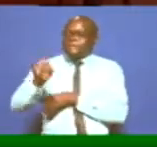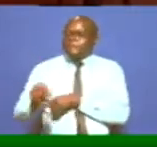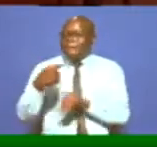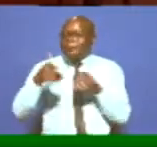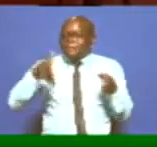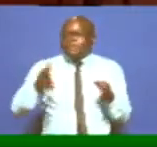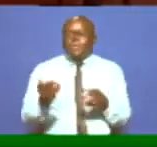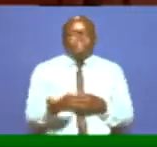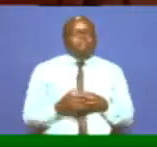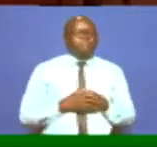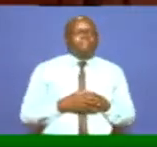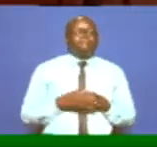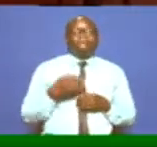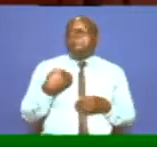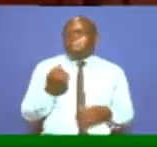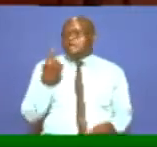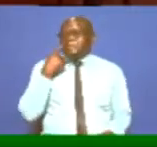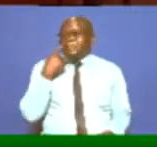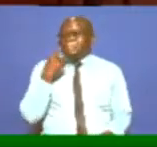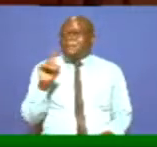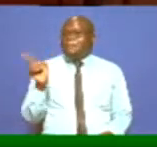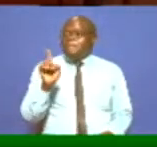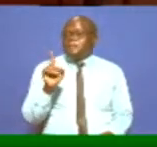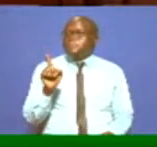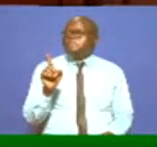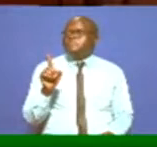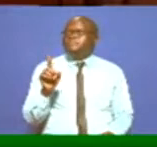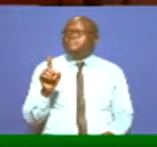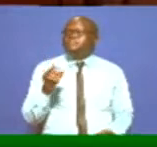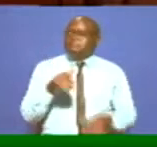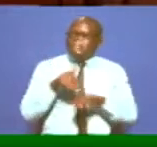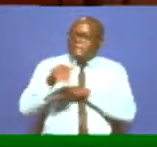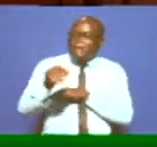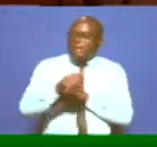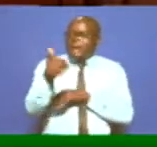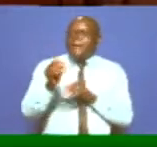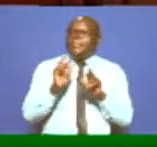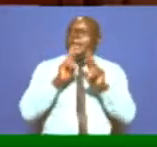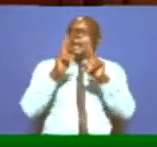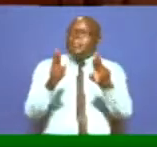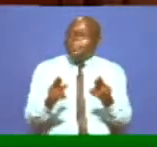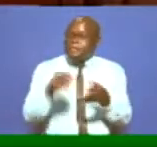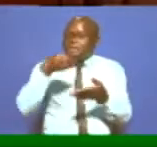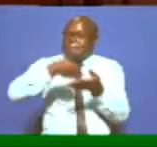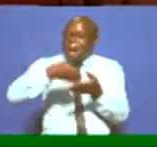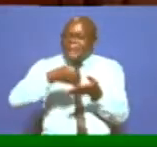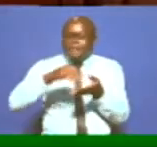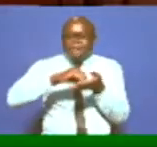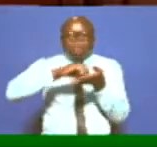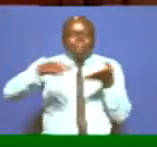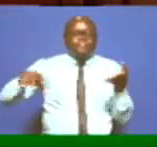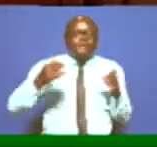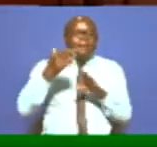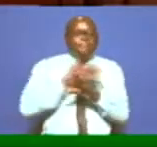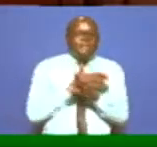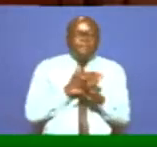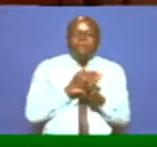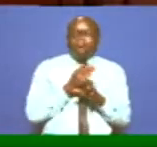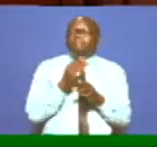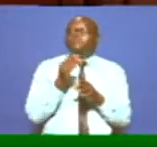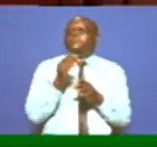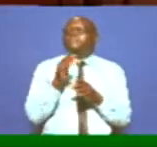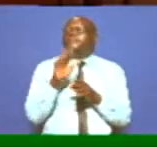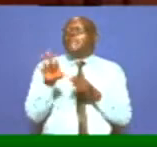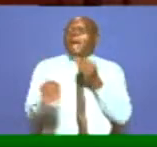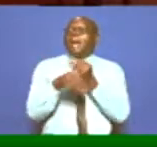kwamba wizara tena imetuma taarifa nyingine ya kutoa hiyo pesa ambayo ilikuwa imerasibiwa.